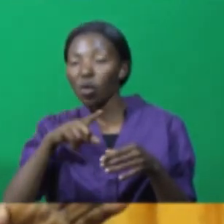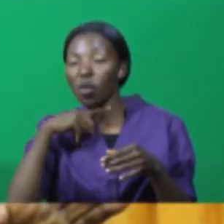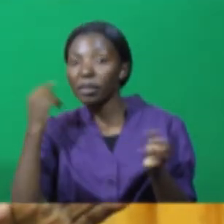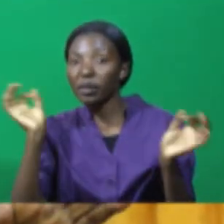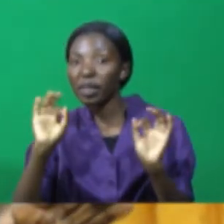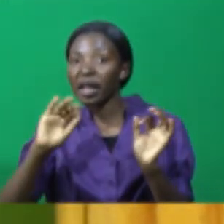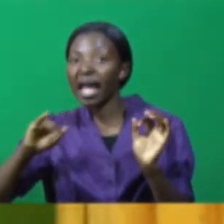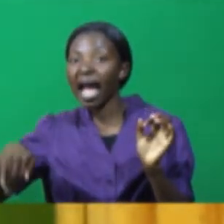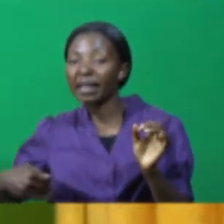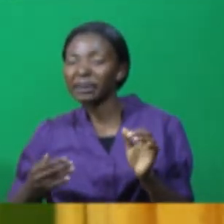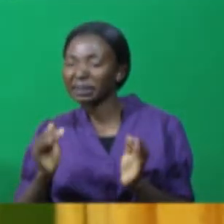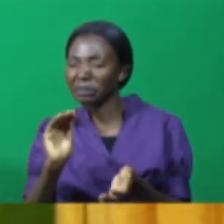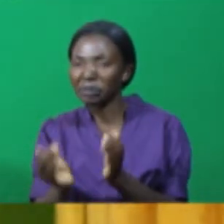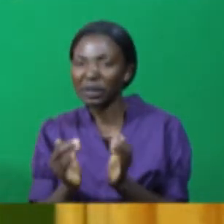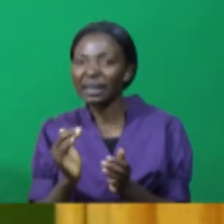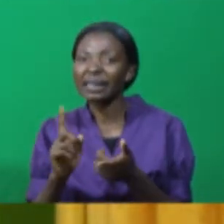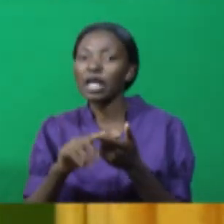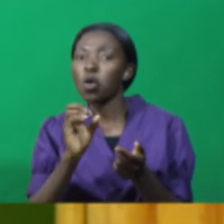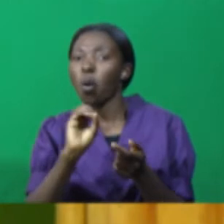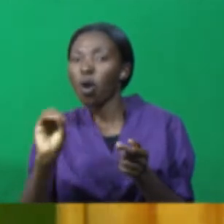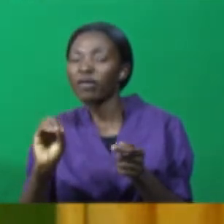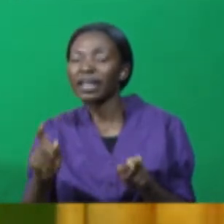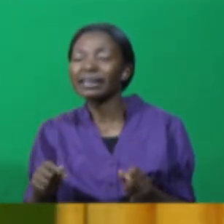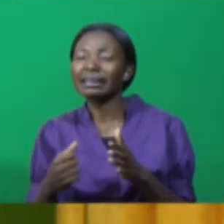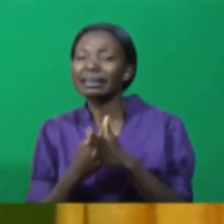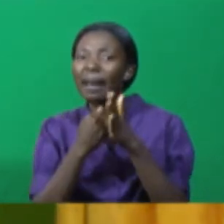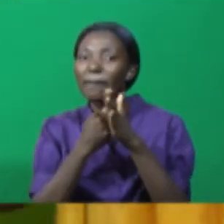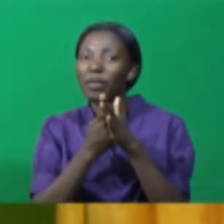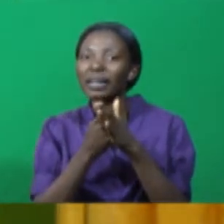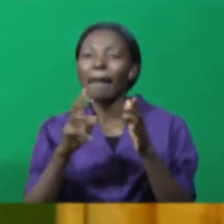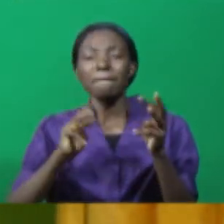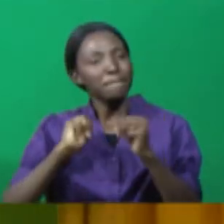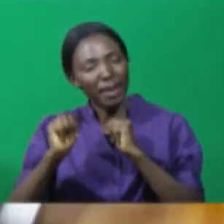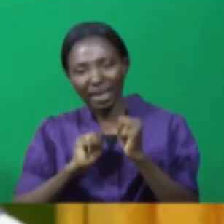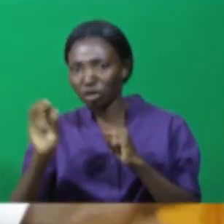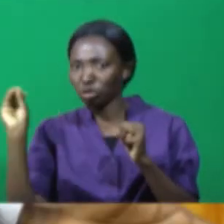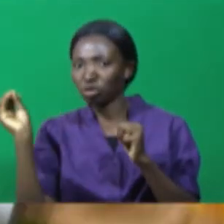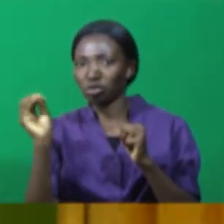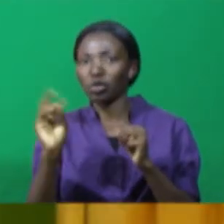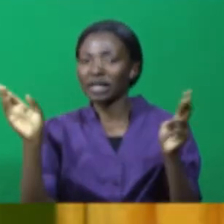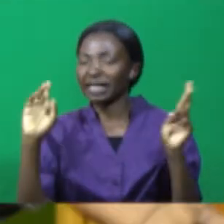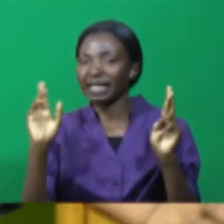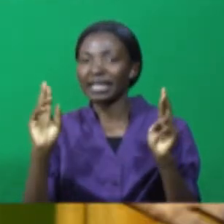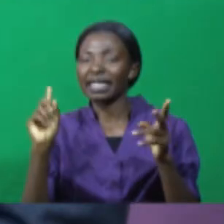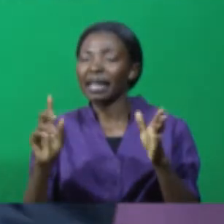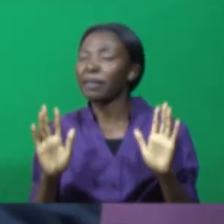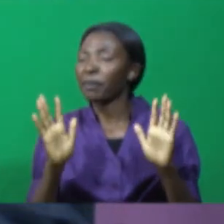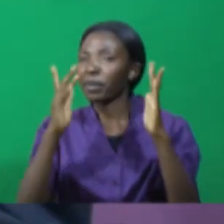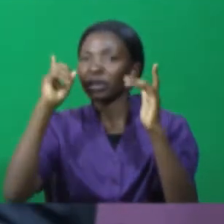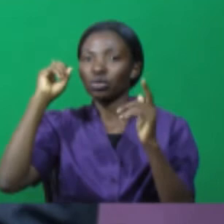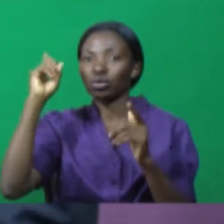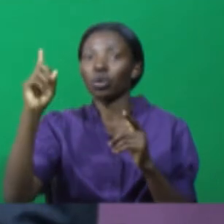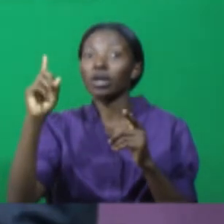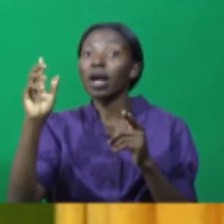jobo. Aishengeta shirikazi nenere. Yes. Aigona kumaneja ufume waka wanda. Zvinorumbidza mwari.